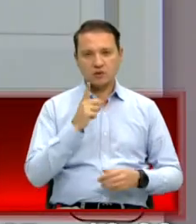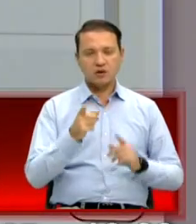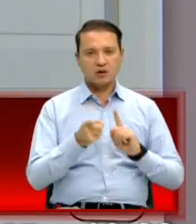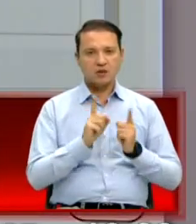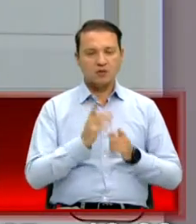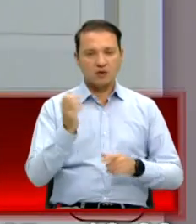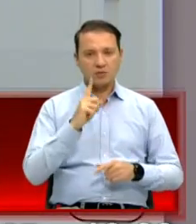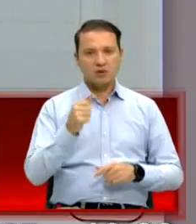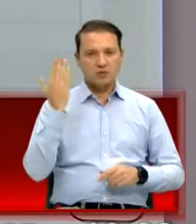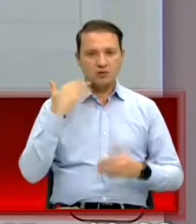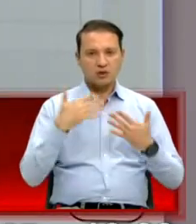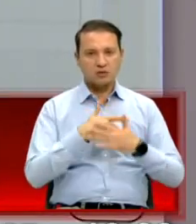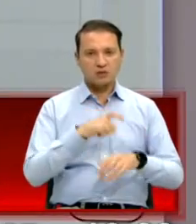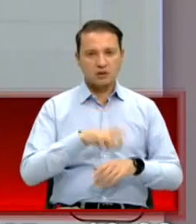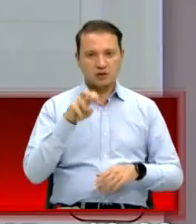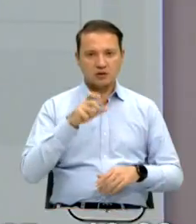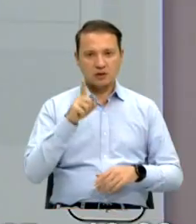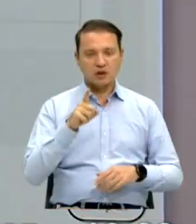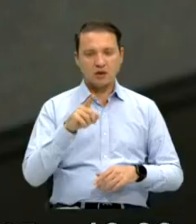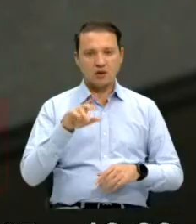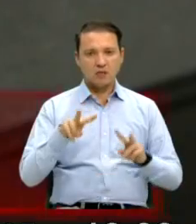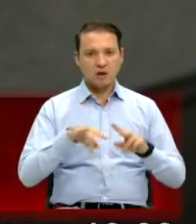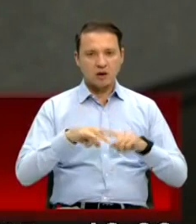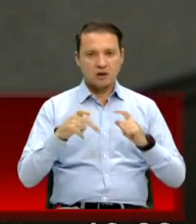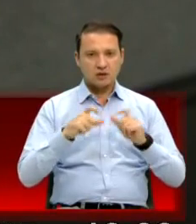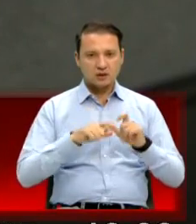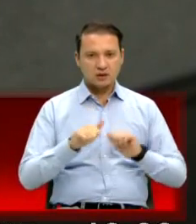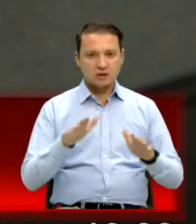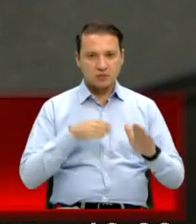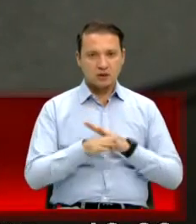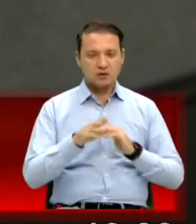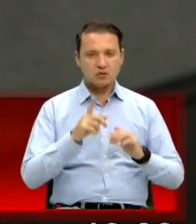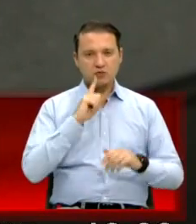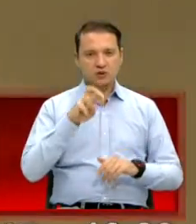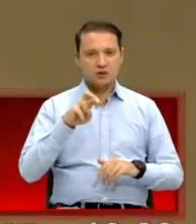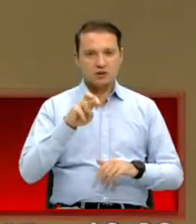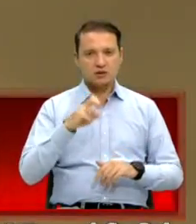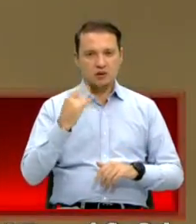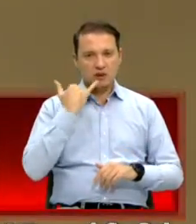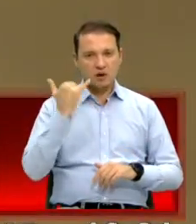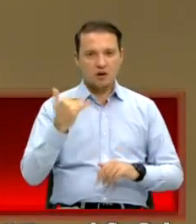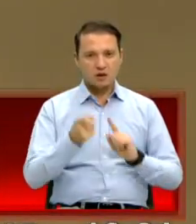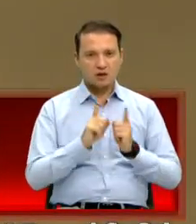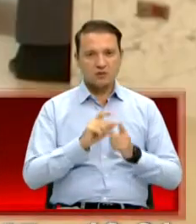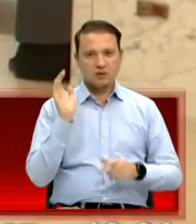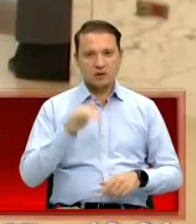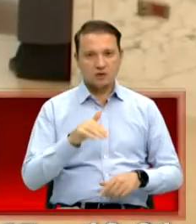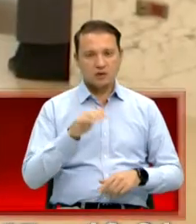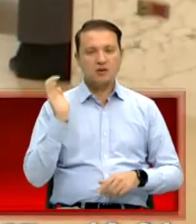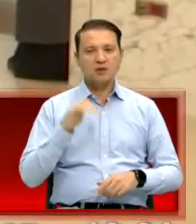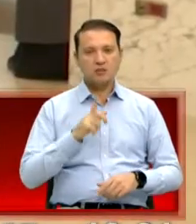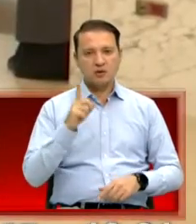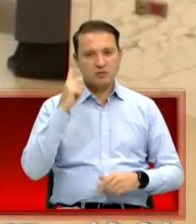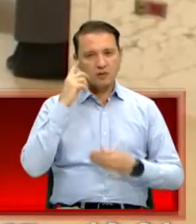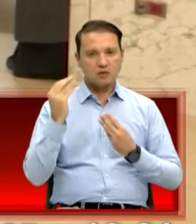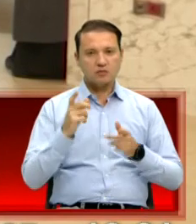Randevu alanlar bir gün önce akşam saat 20'ye kadar MHRS sistemine girerek ya da 182 çağrı merkezini arayarak randevuya geleceğinin ya da